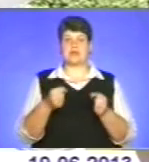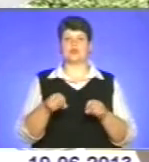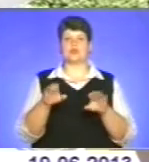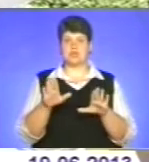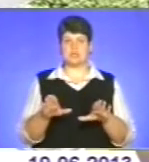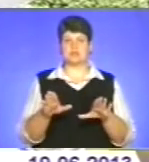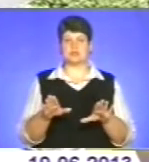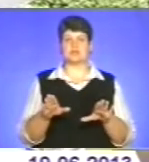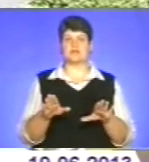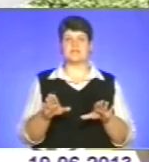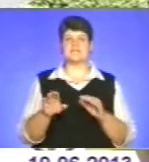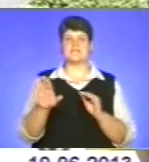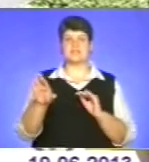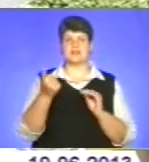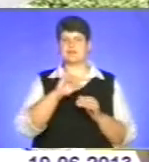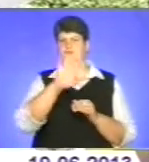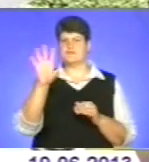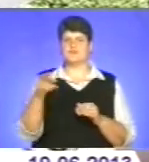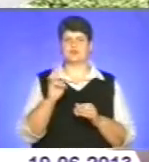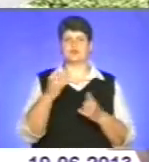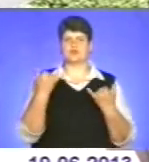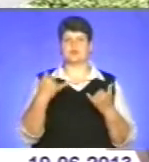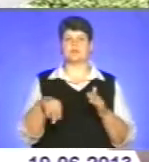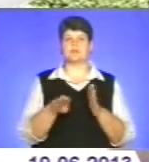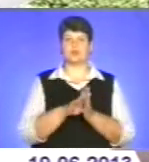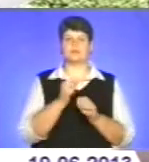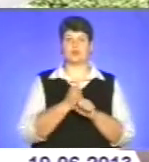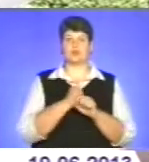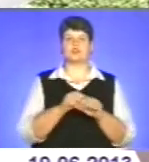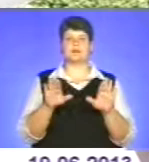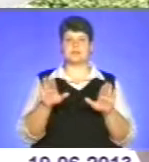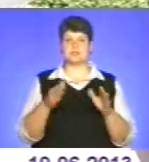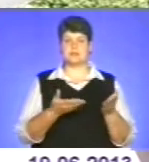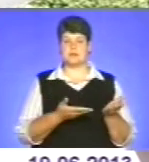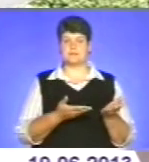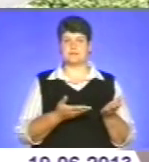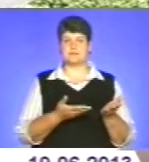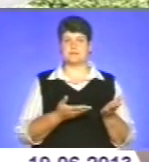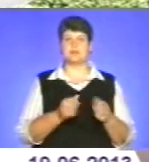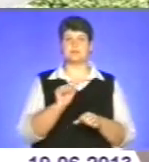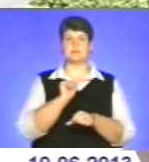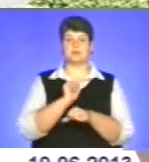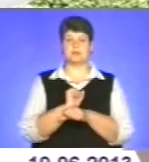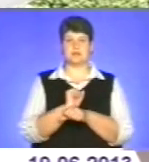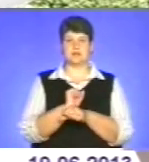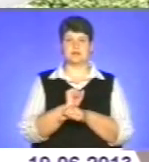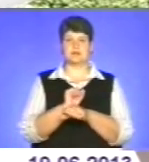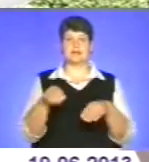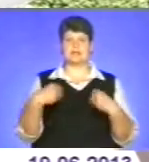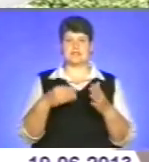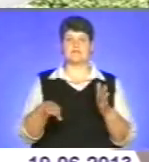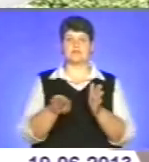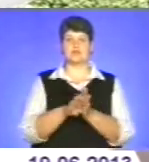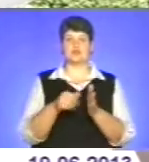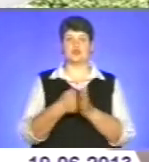Рішення досить кардинальне – відкликати всіх тих, хто є сьогодні відпустці на робочі місця, припинити надання відпусток